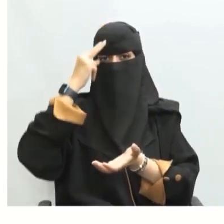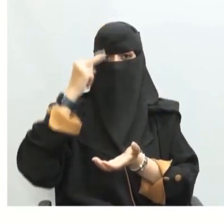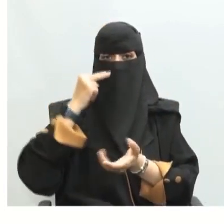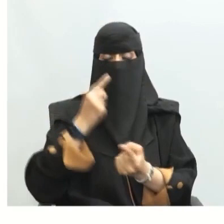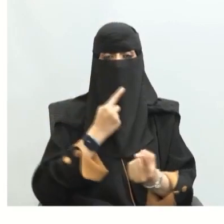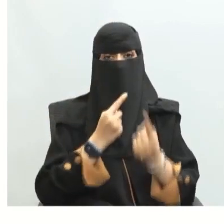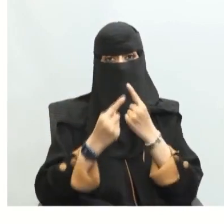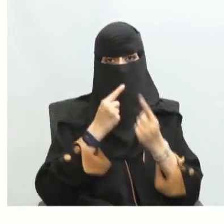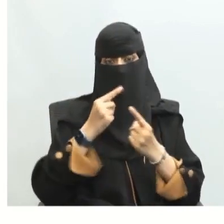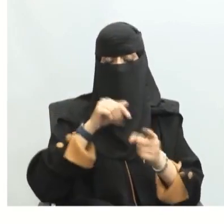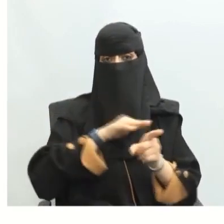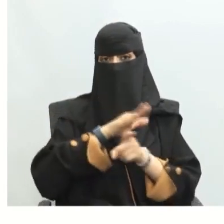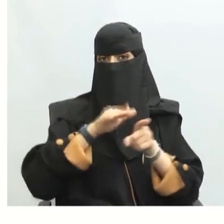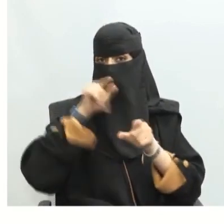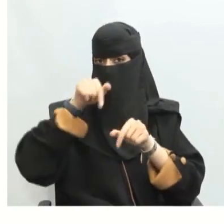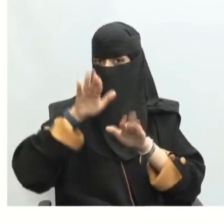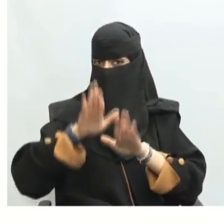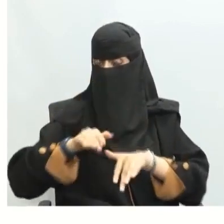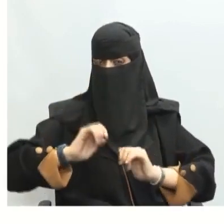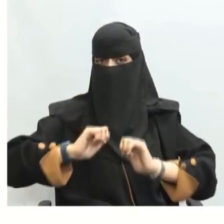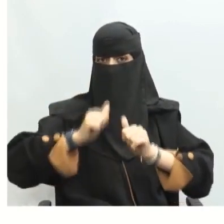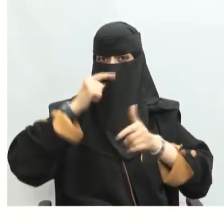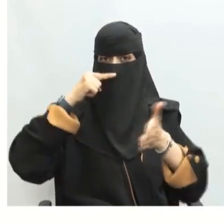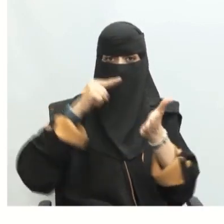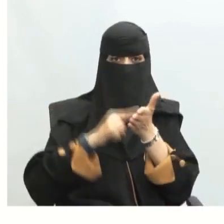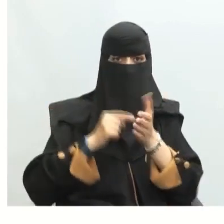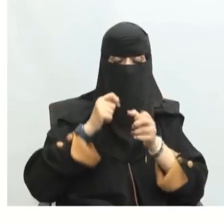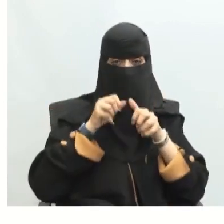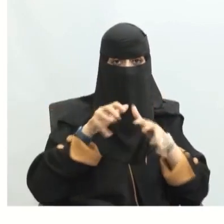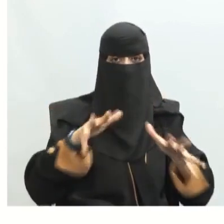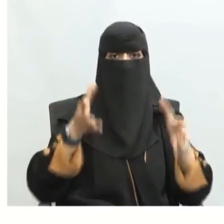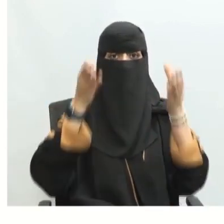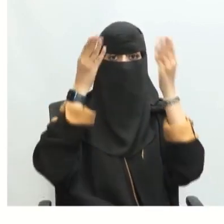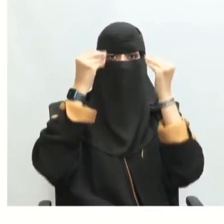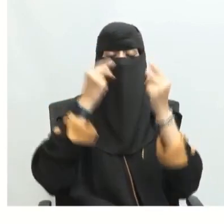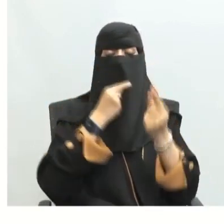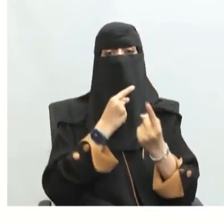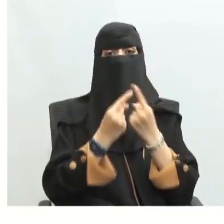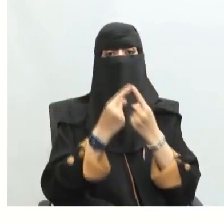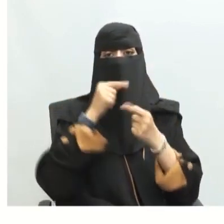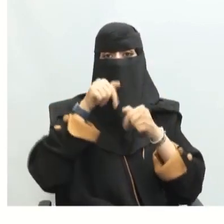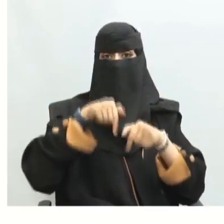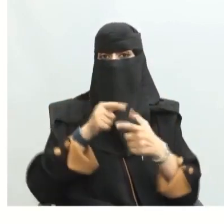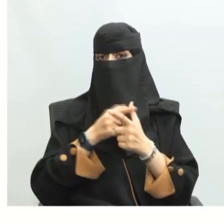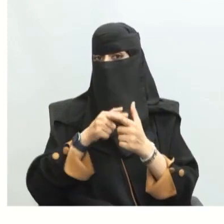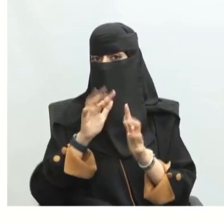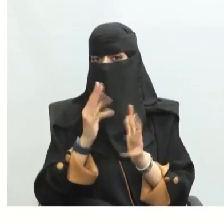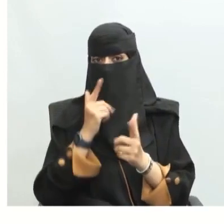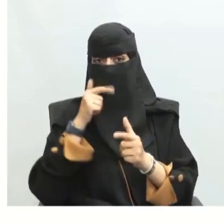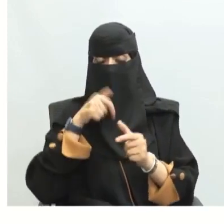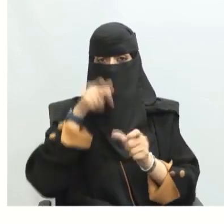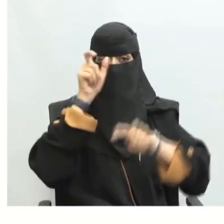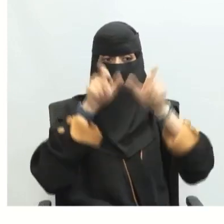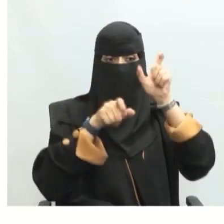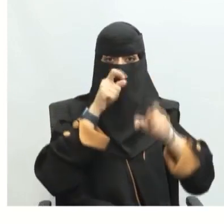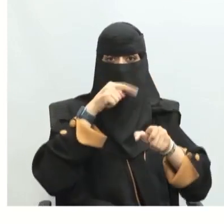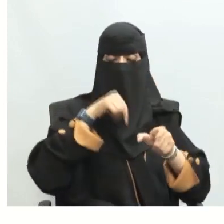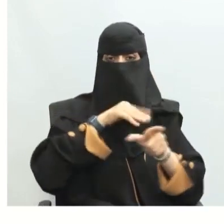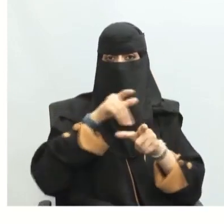الحوار الوطني هو من اجل ان تنشر ثقافه الحوار بين ابناء المجتمع